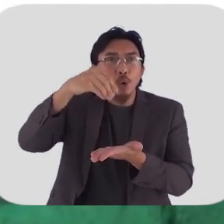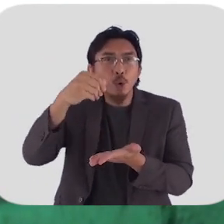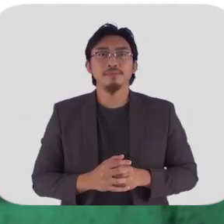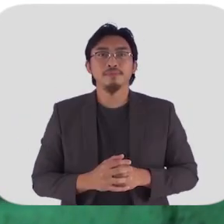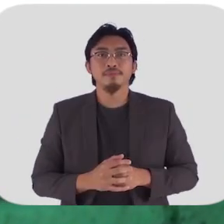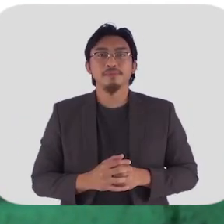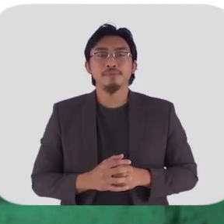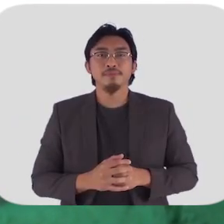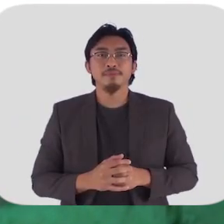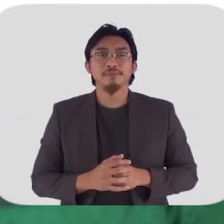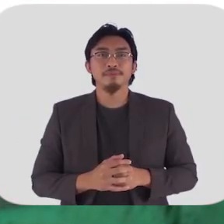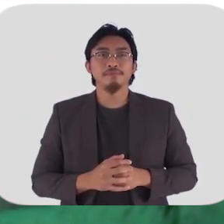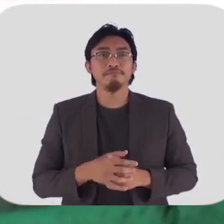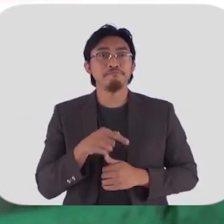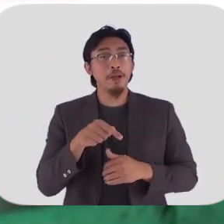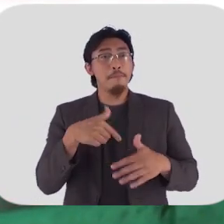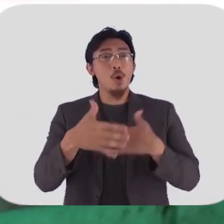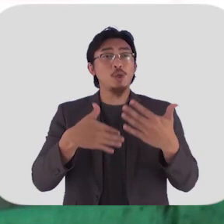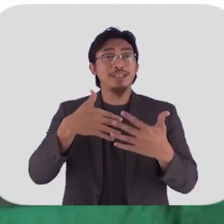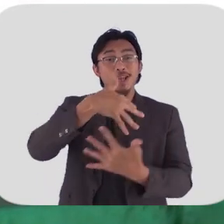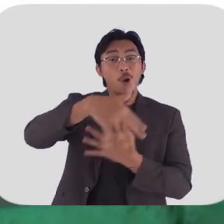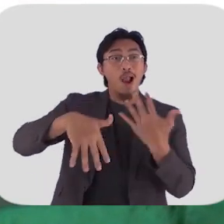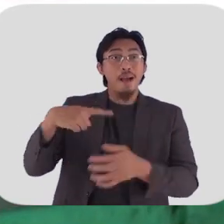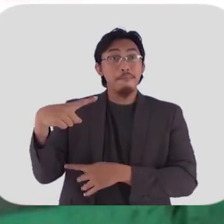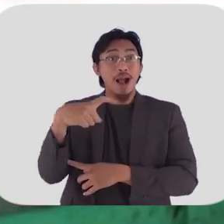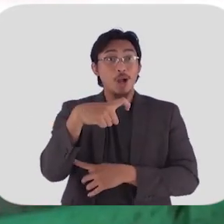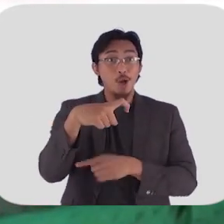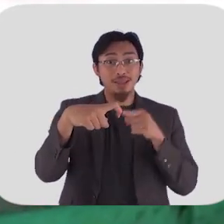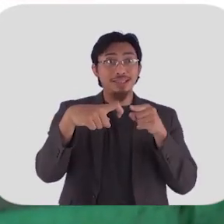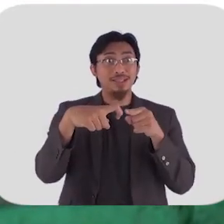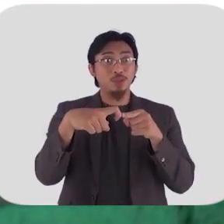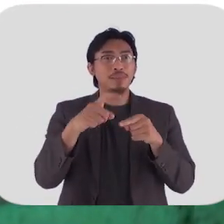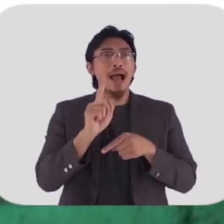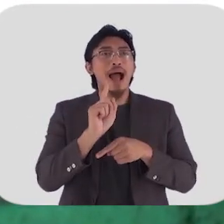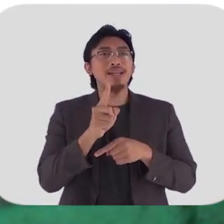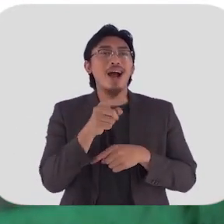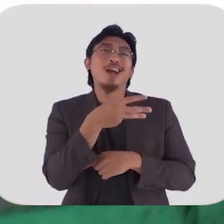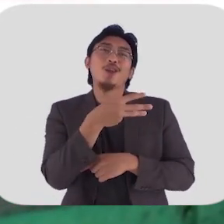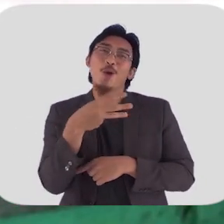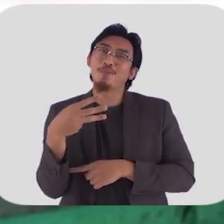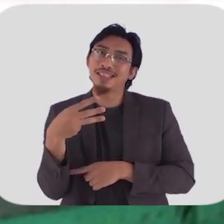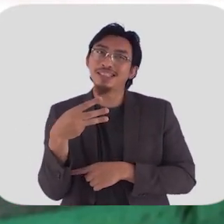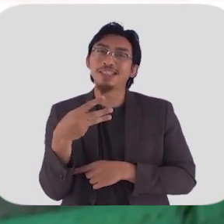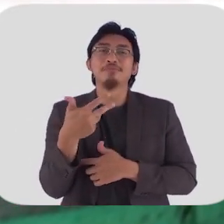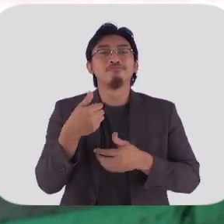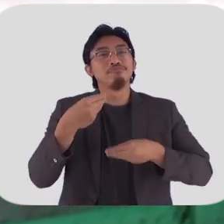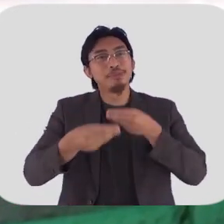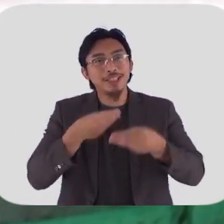bubuk tepung itu juga bisa. Jadi dari proses pengolahan maggot itu juga mempunyai